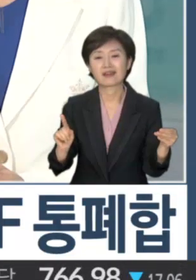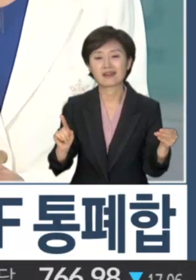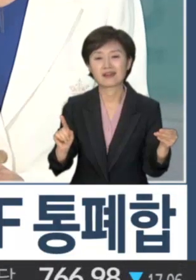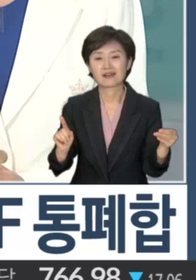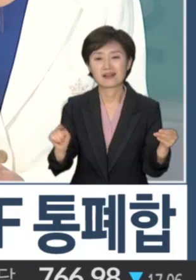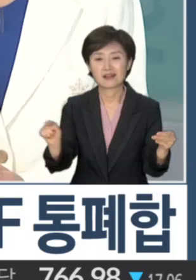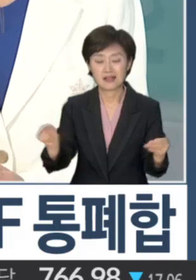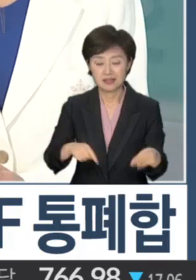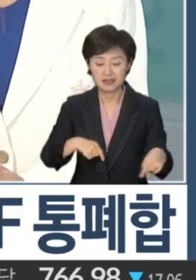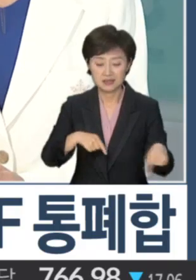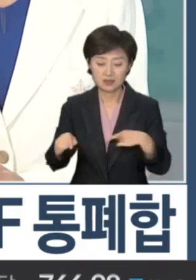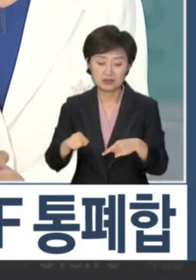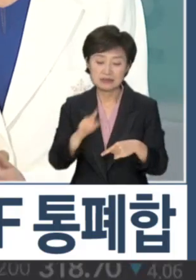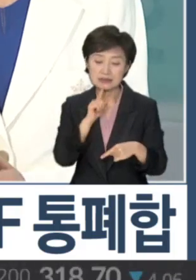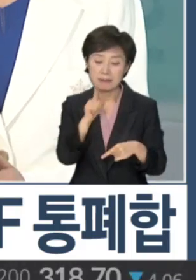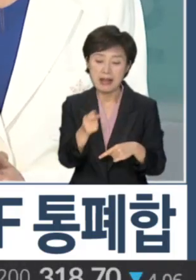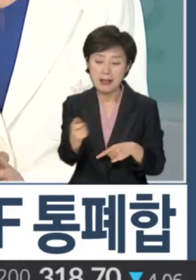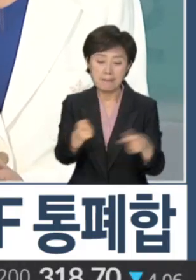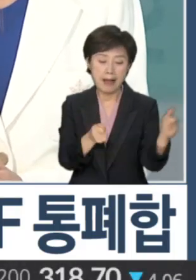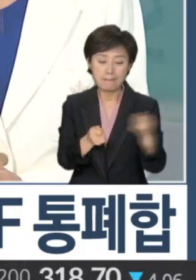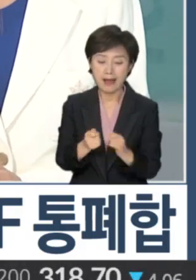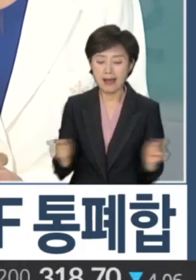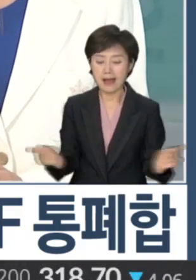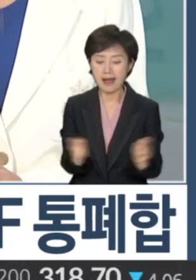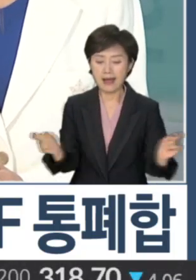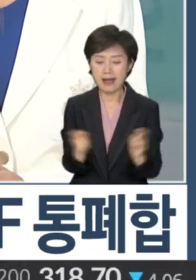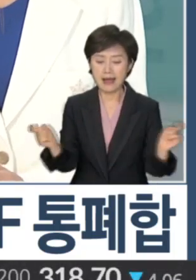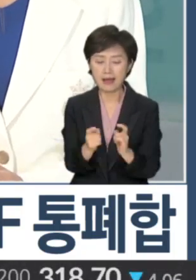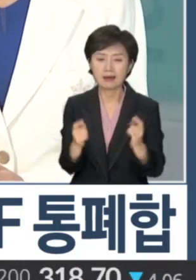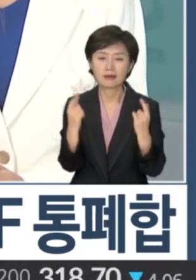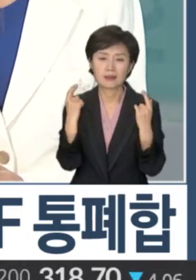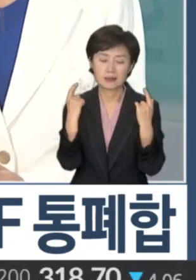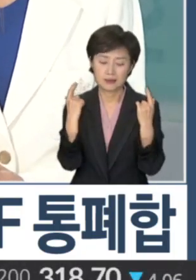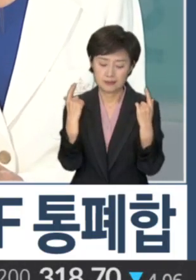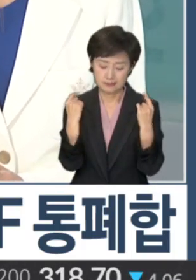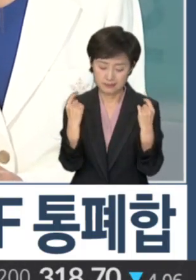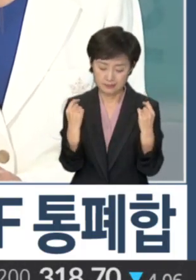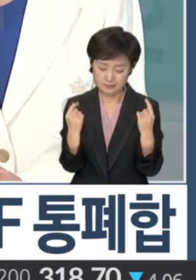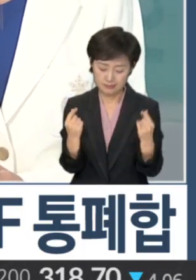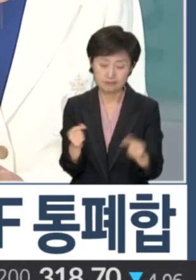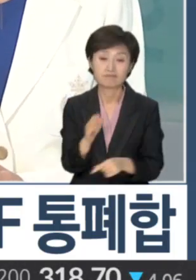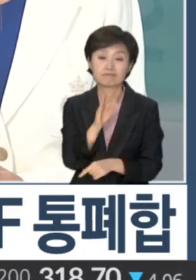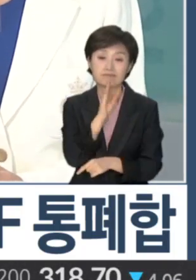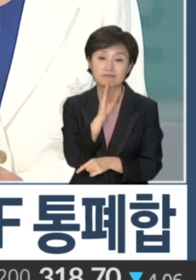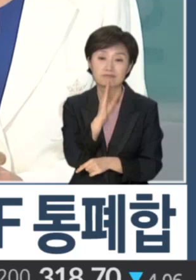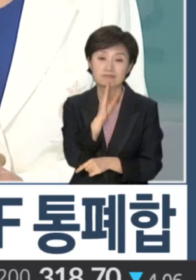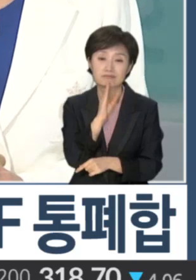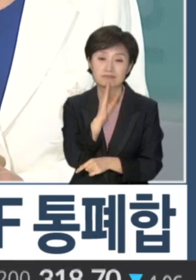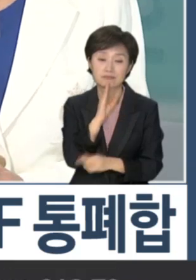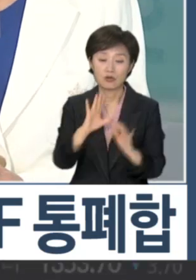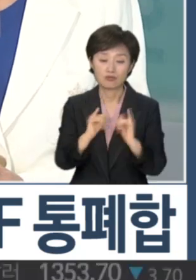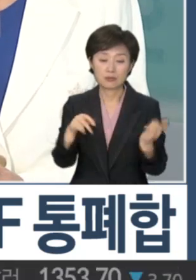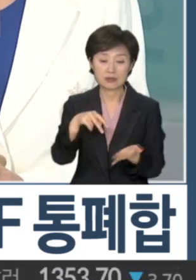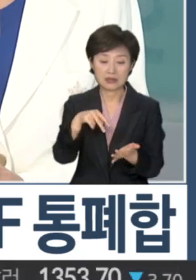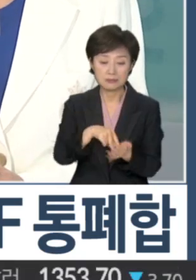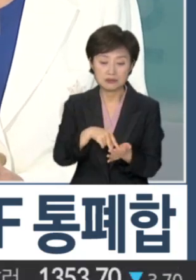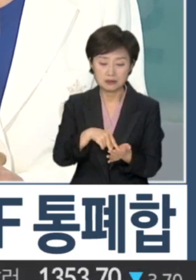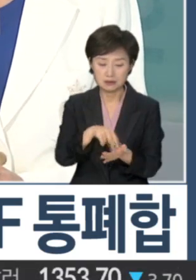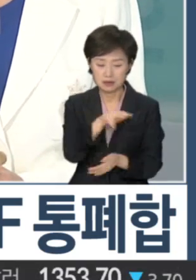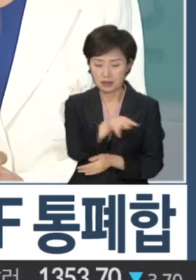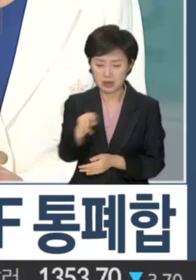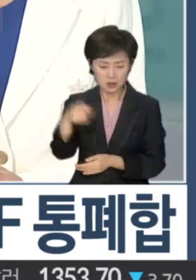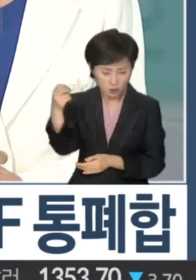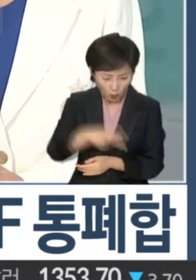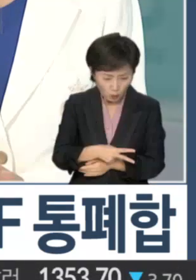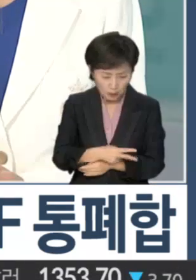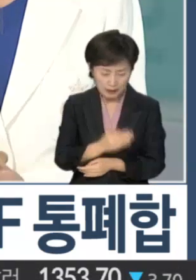지금도 정쟁으로 또 이렇게 내년 총선을 또 앞두고 정쟁으로 가고 있는데 국민들 보시기에 좀 짜증이